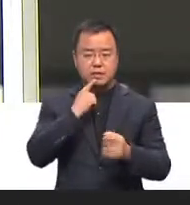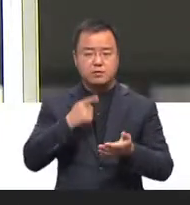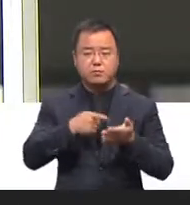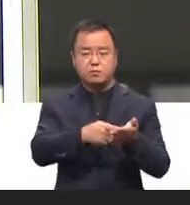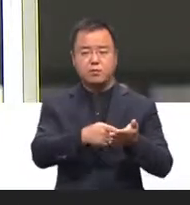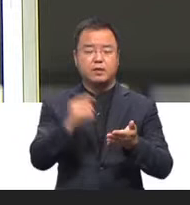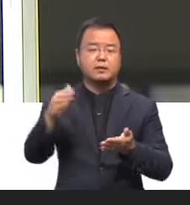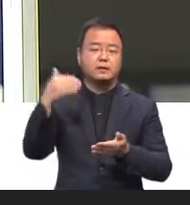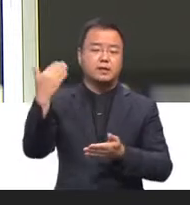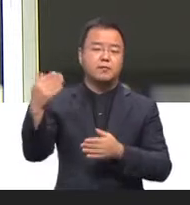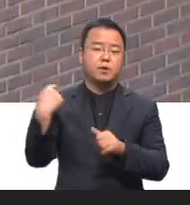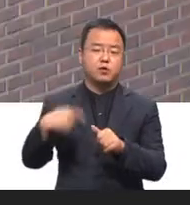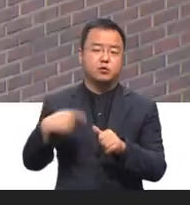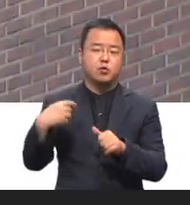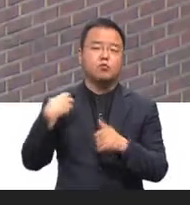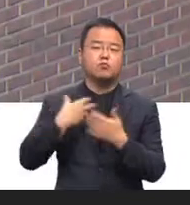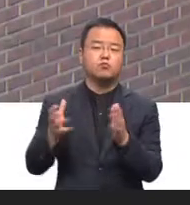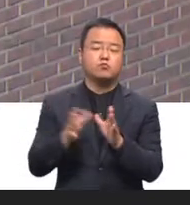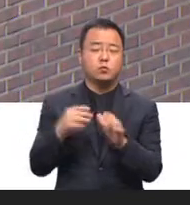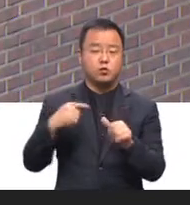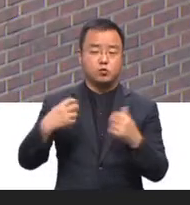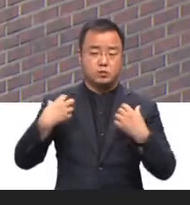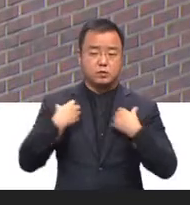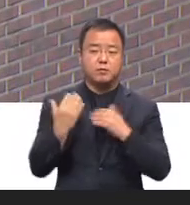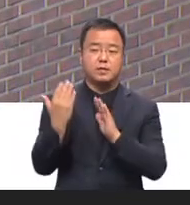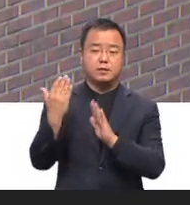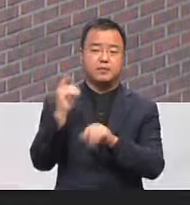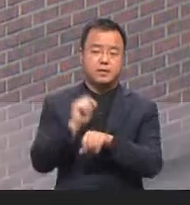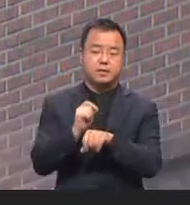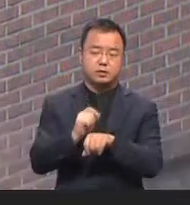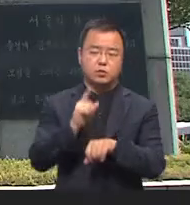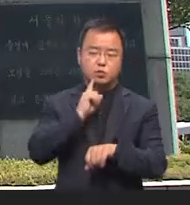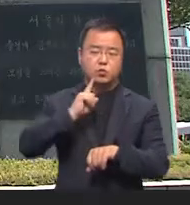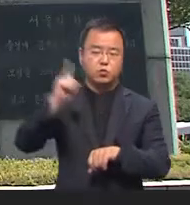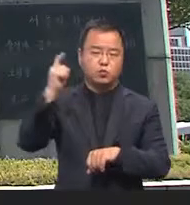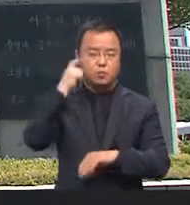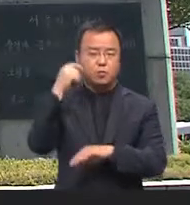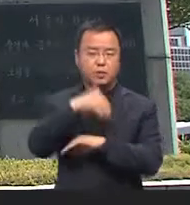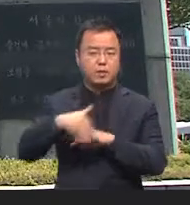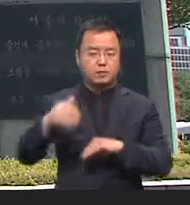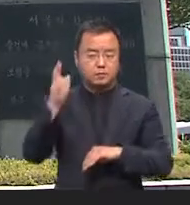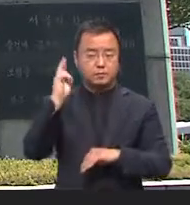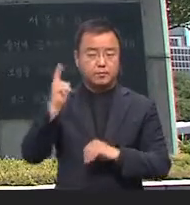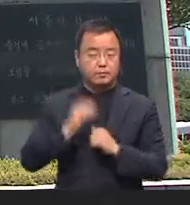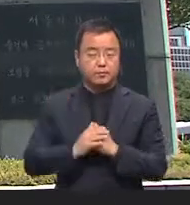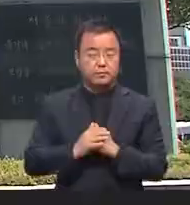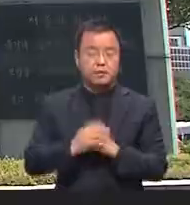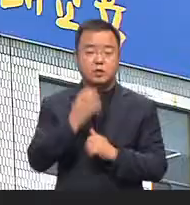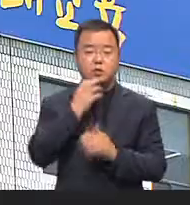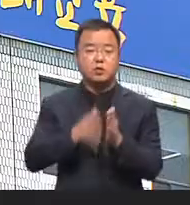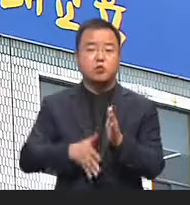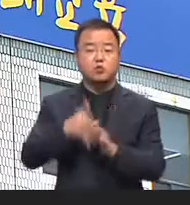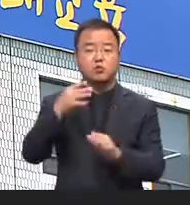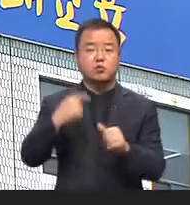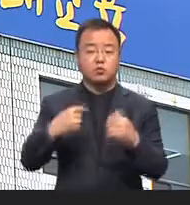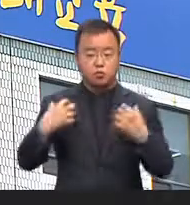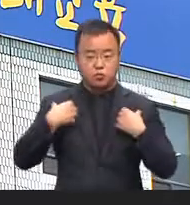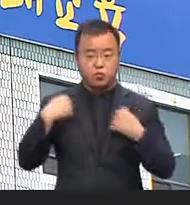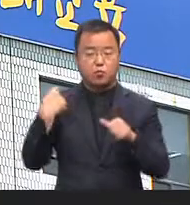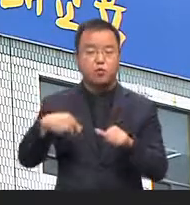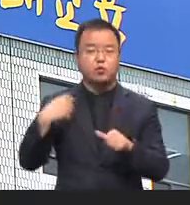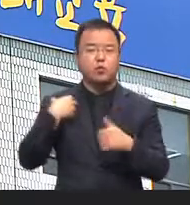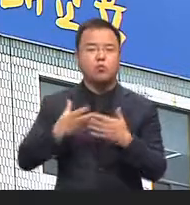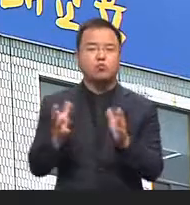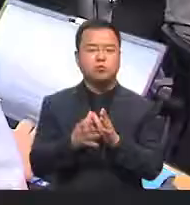뒤 교육당국을 상대로 행정소송 등에 들어갈 걸로 보입니다. 반면 서울시 교육청은 교육부 결정을 환영한다는